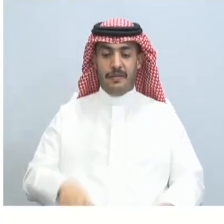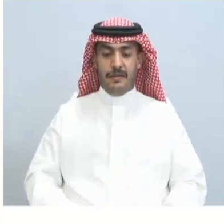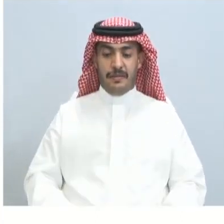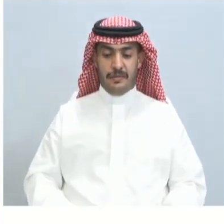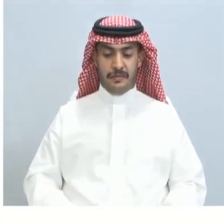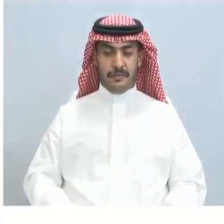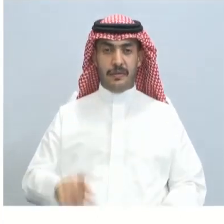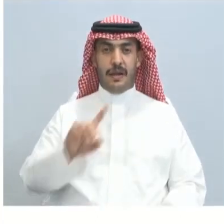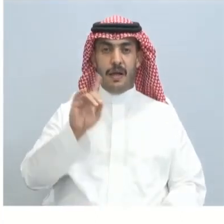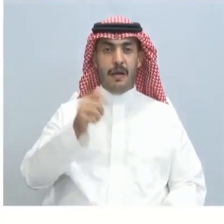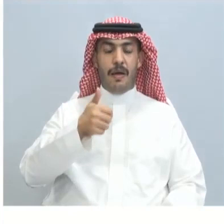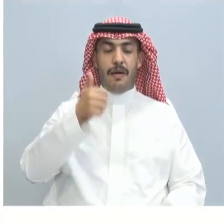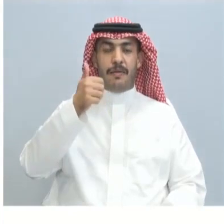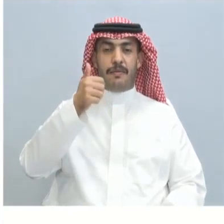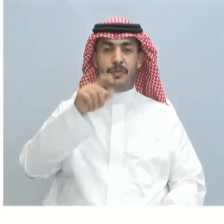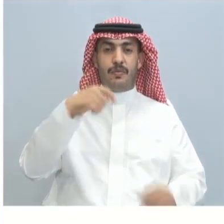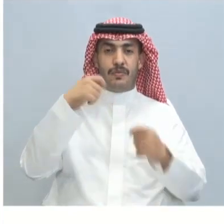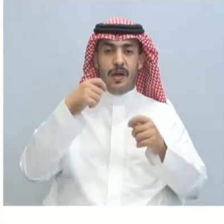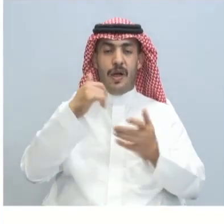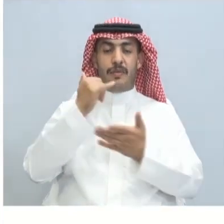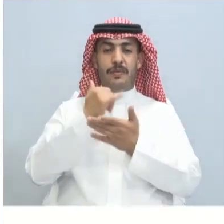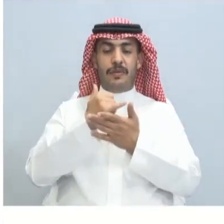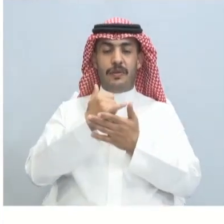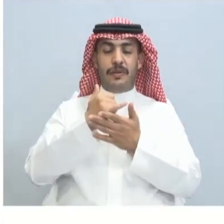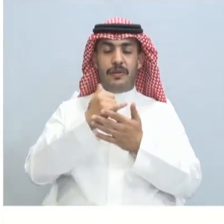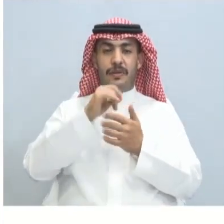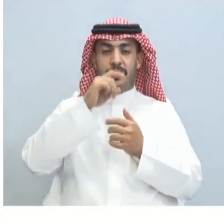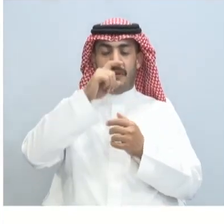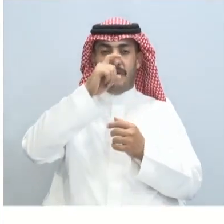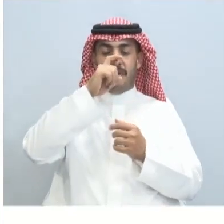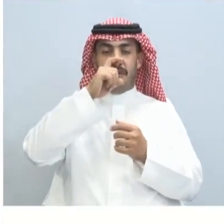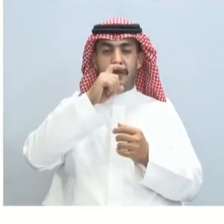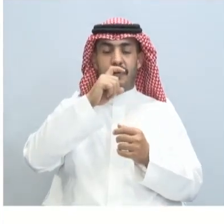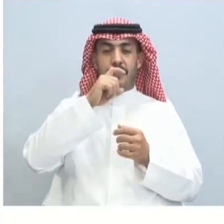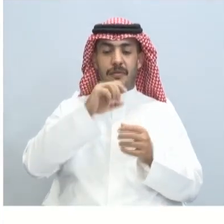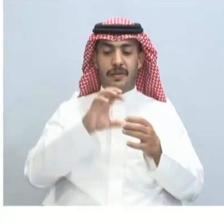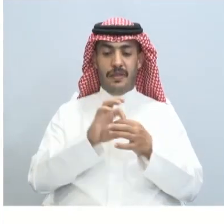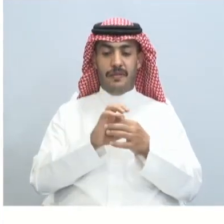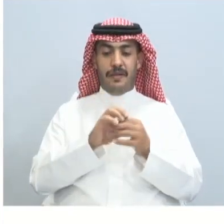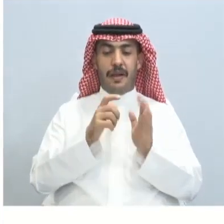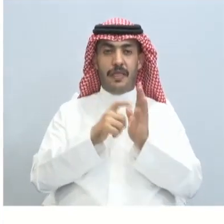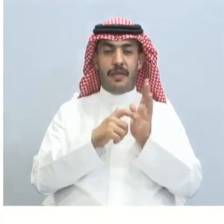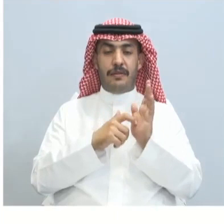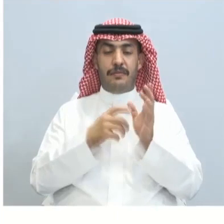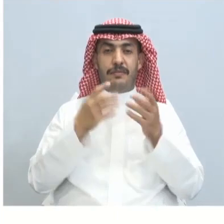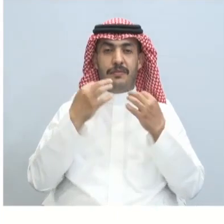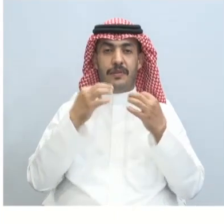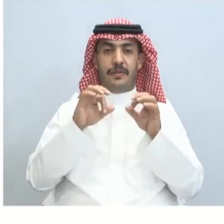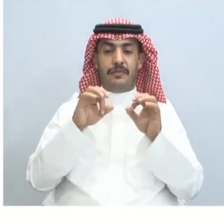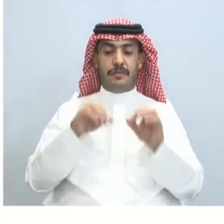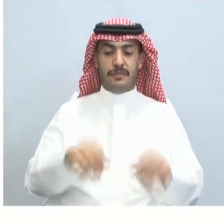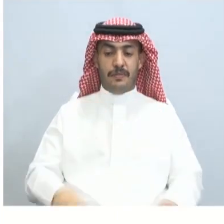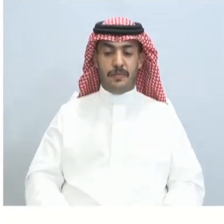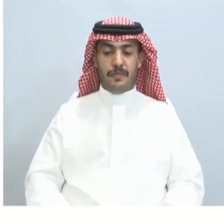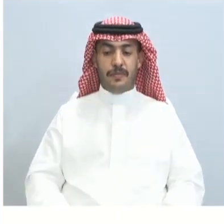نتخيل ان يصدر قرار من وزاره من مسؤول ولا يكون متفق مع الانظمه والتعليمات ل المنظمه